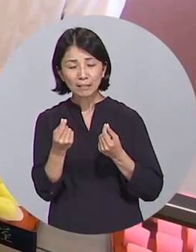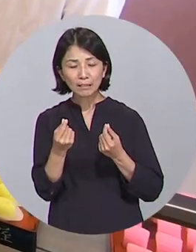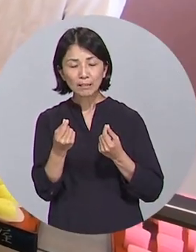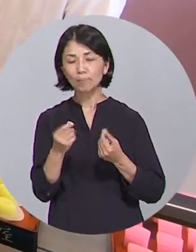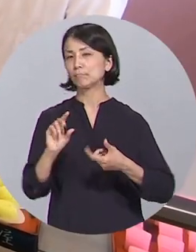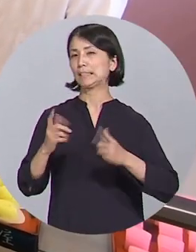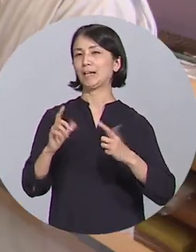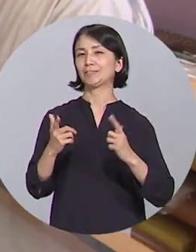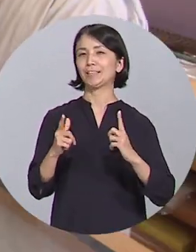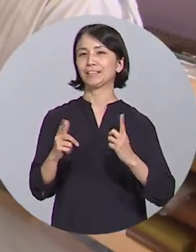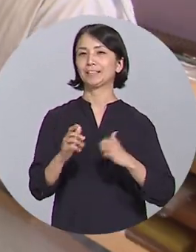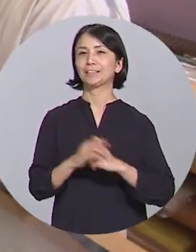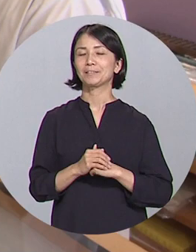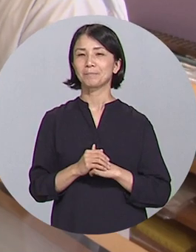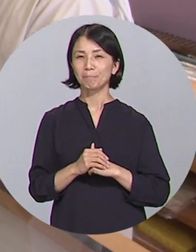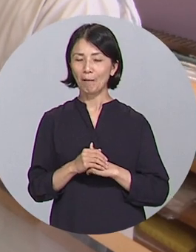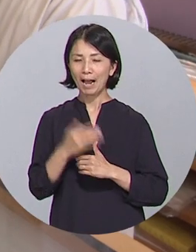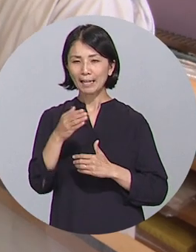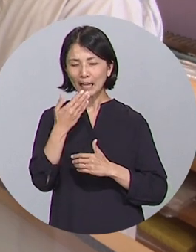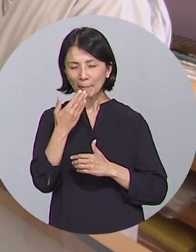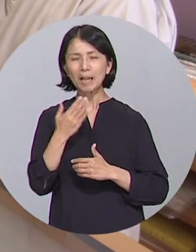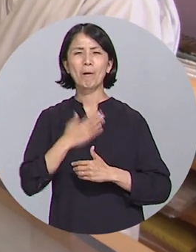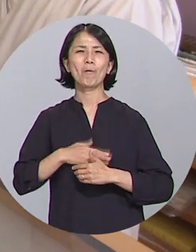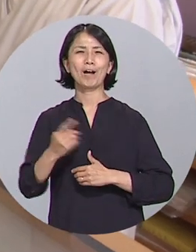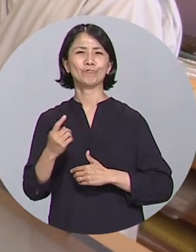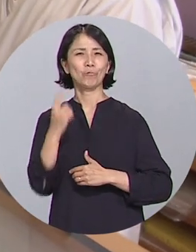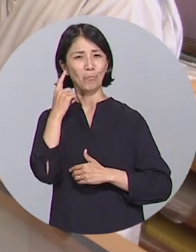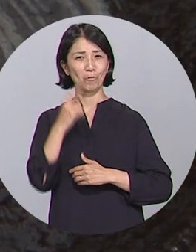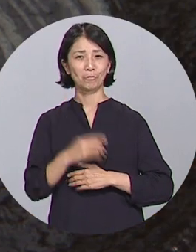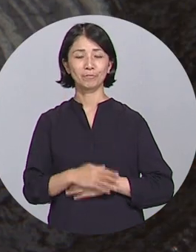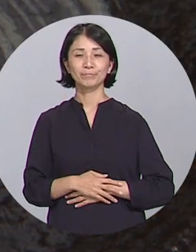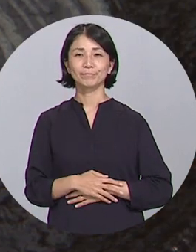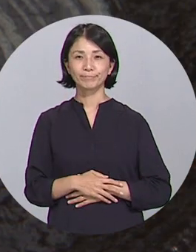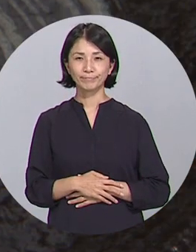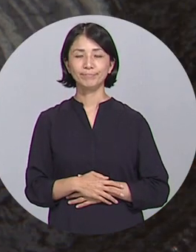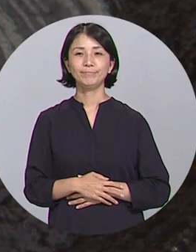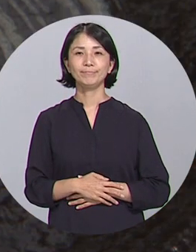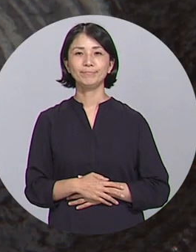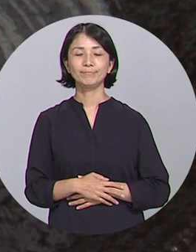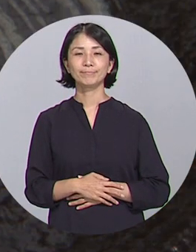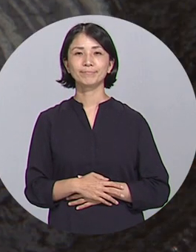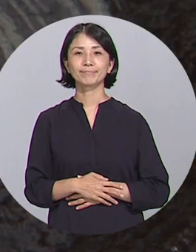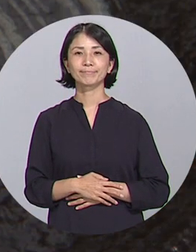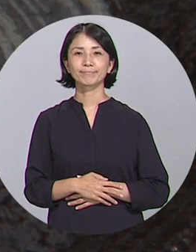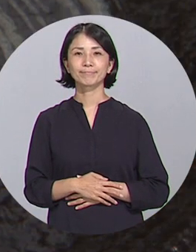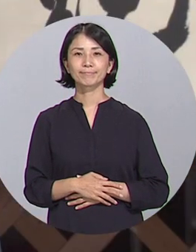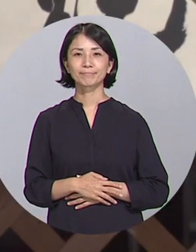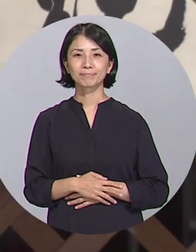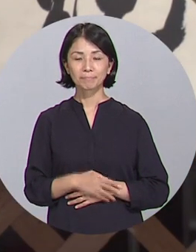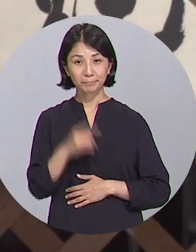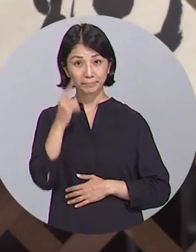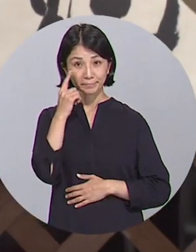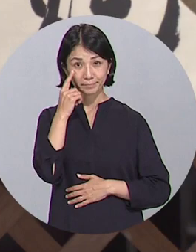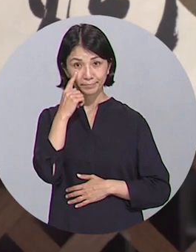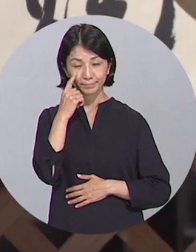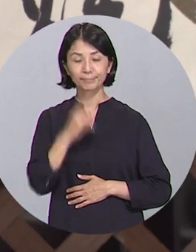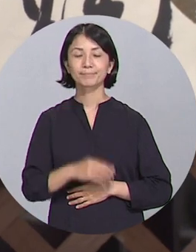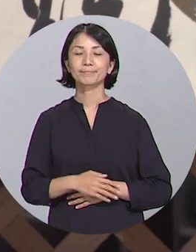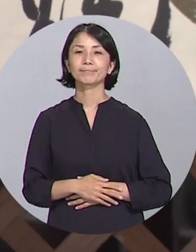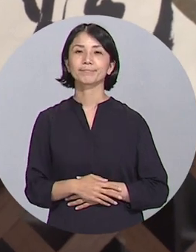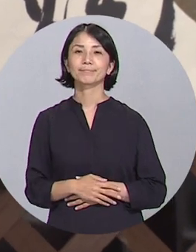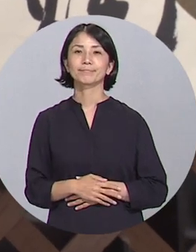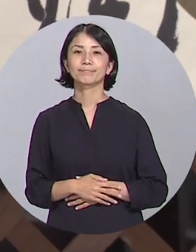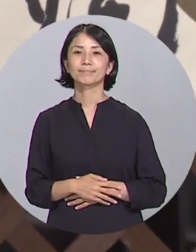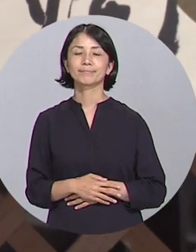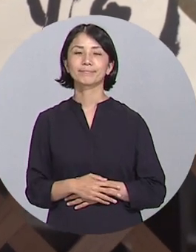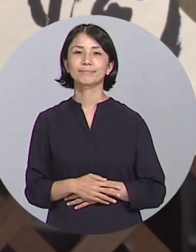います。 違うんですね、 はい、召し上がればすぐに分かります、はい、 なるほど、分かりました、はい。 何はともあれ一口いただいてみること